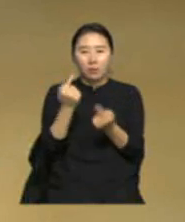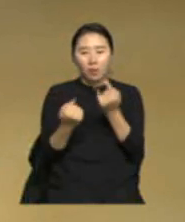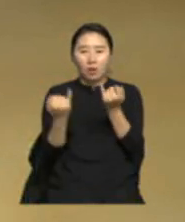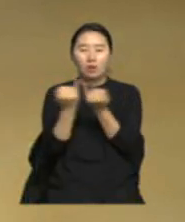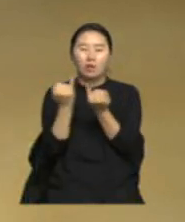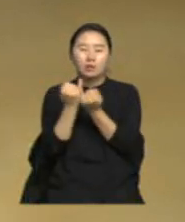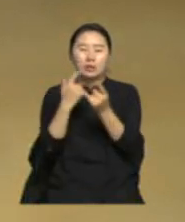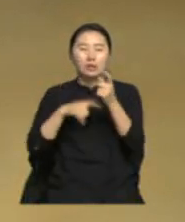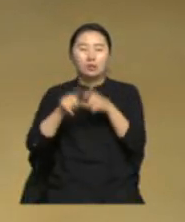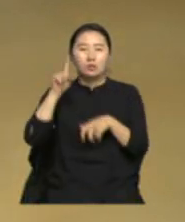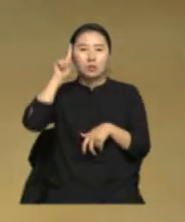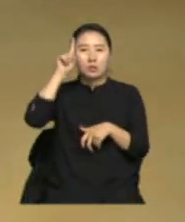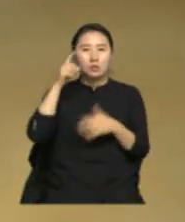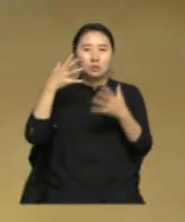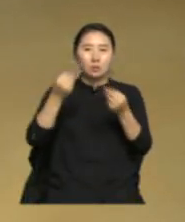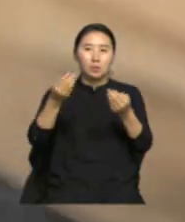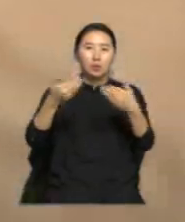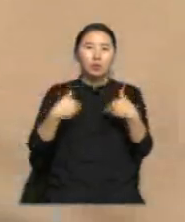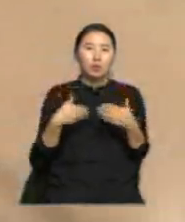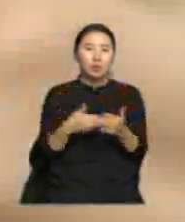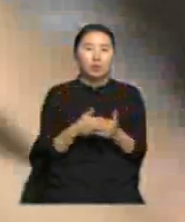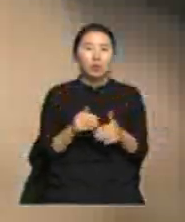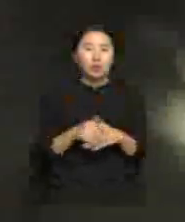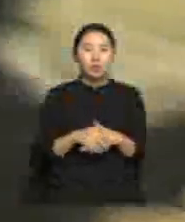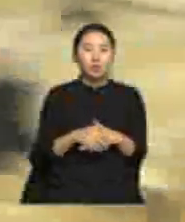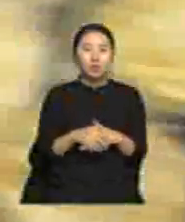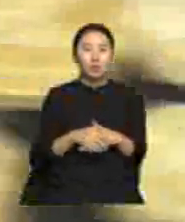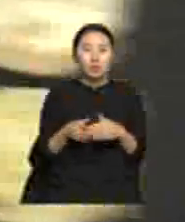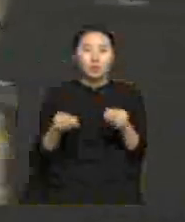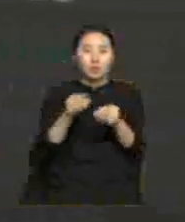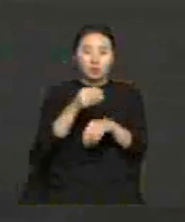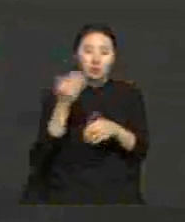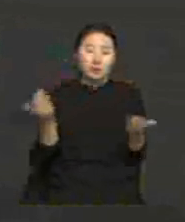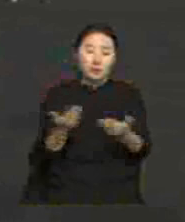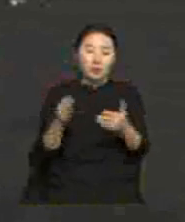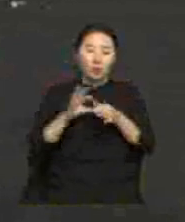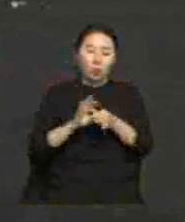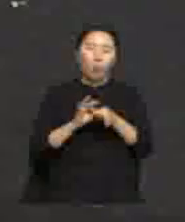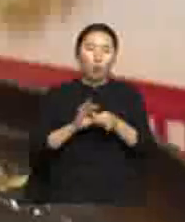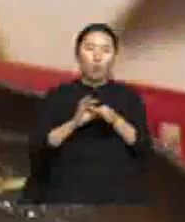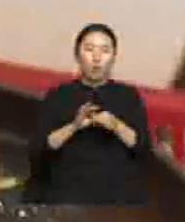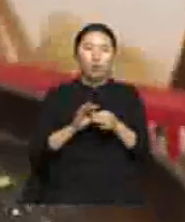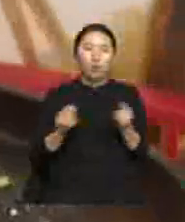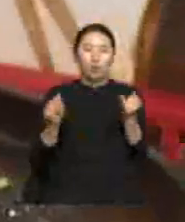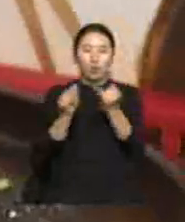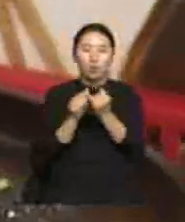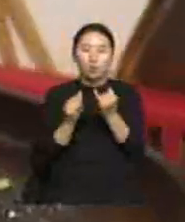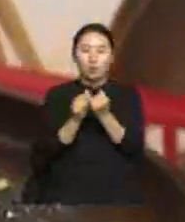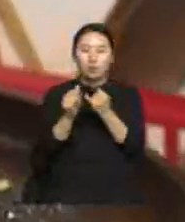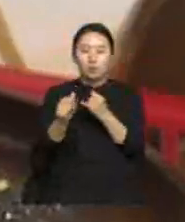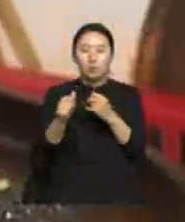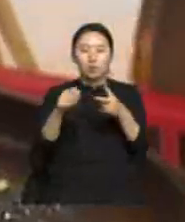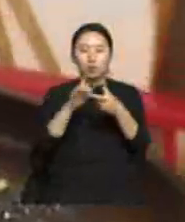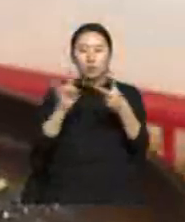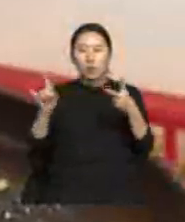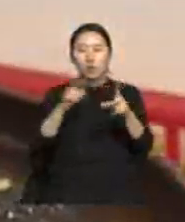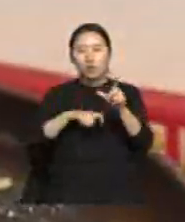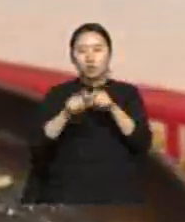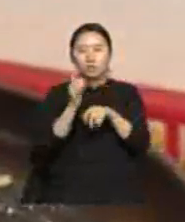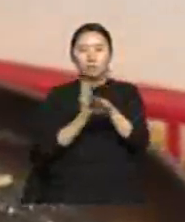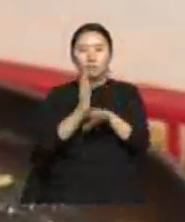여성의 스트레스 수치가 높은 편으로 나타났는데요. 명절 노동과 관련된 분야에선 기혼 남성의 2배 넘는 차이를